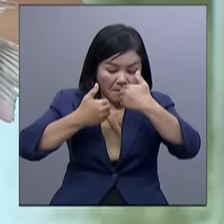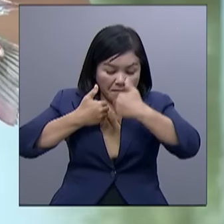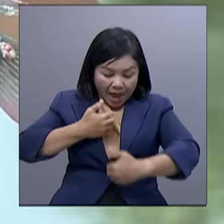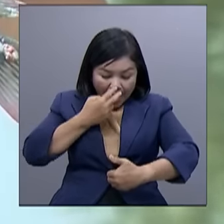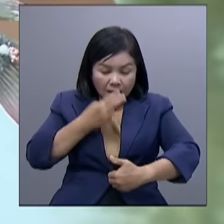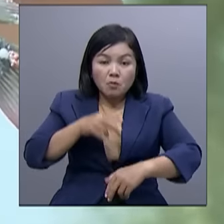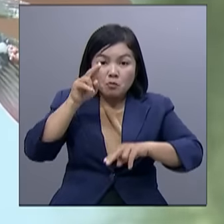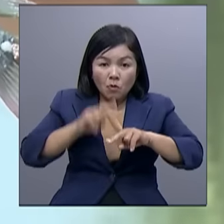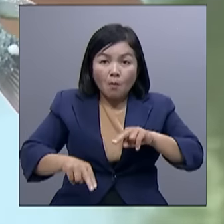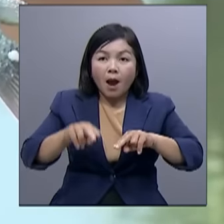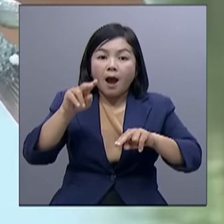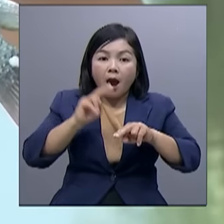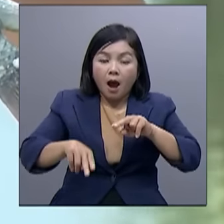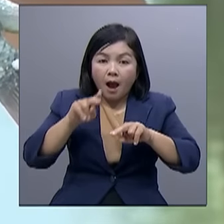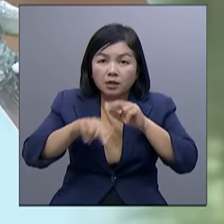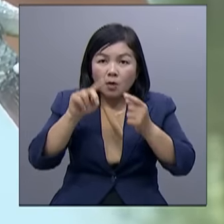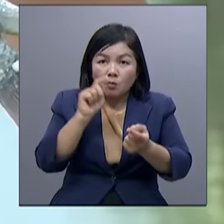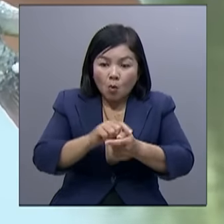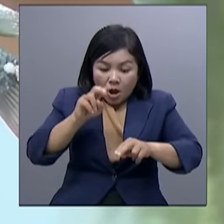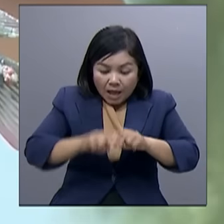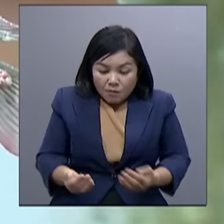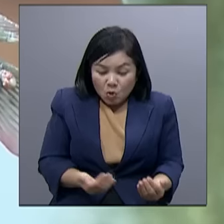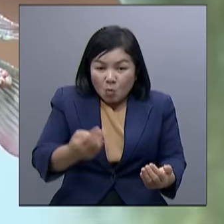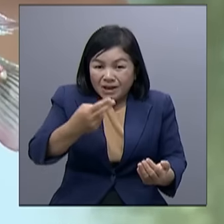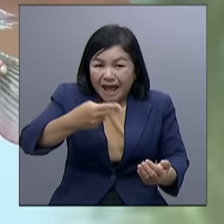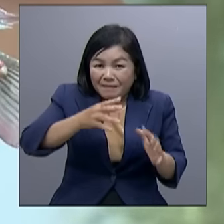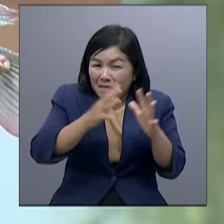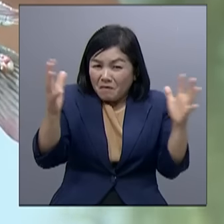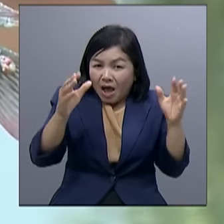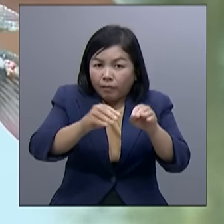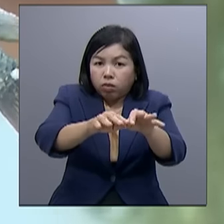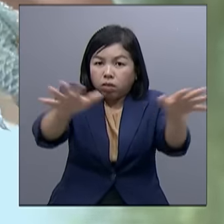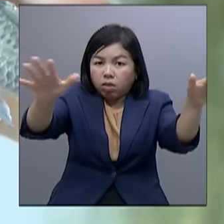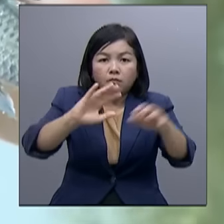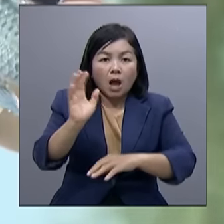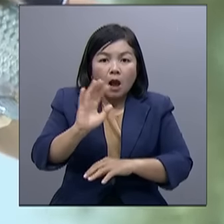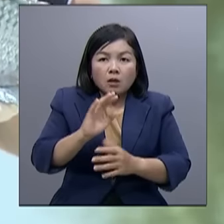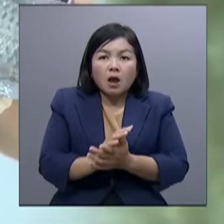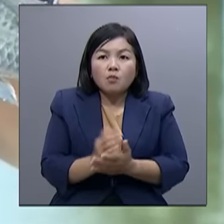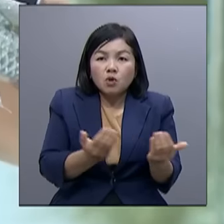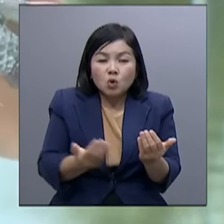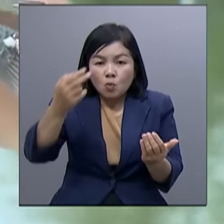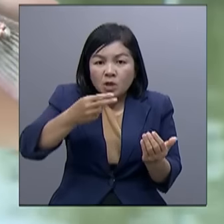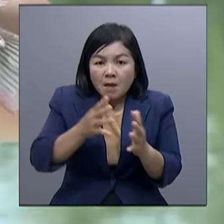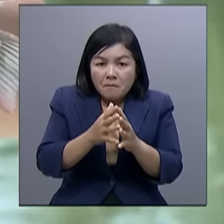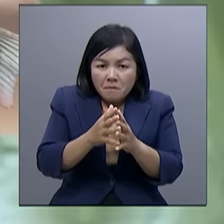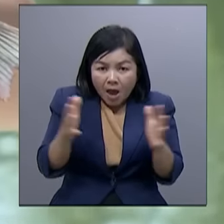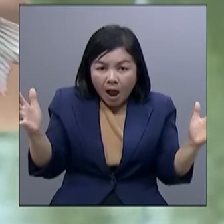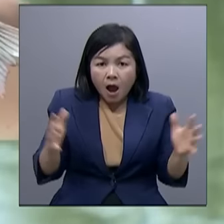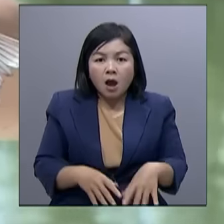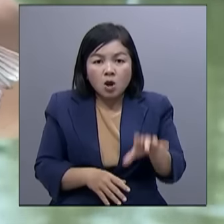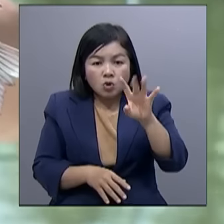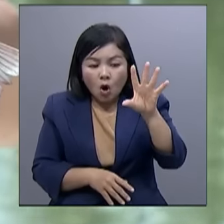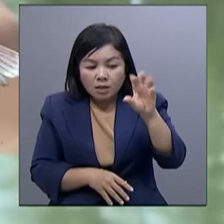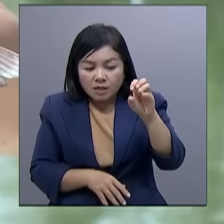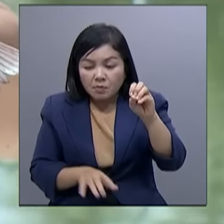ยู่นะครับคุณผู้ชมนี่นะครับหลายพวงเลยซึ่งแต่ละพวงเนี่ยนะครับสามารถมีลูกของปลาหมอคางดำเนี่ยนะครับได้ประมาณ150